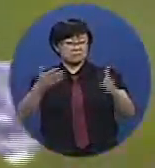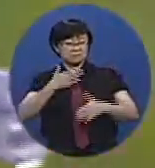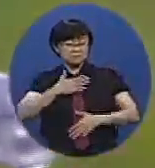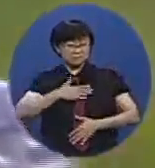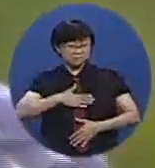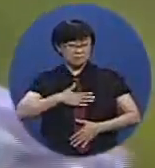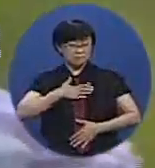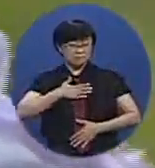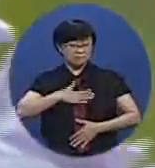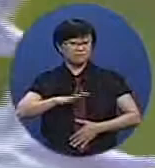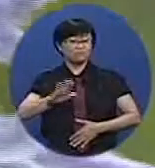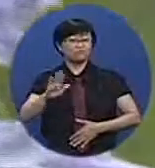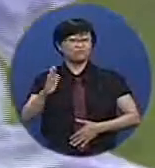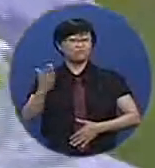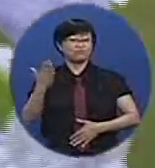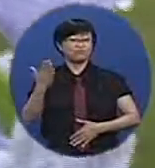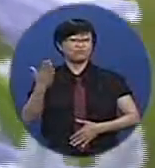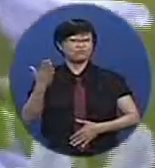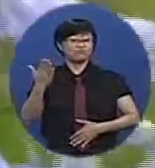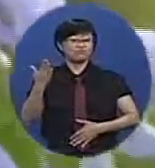될 거야.